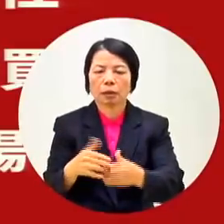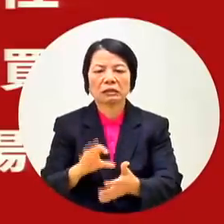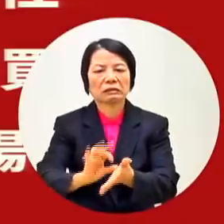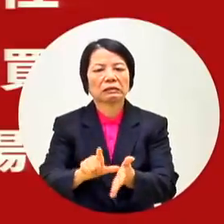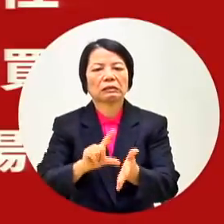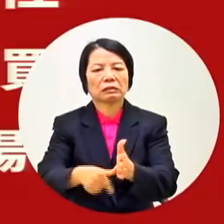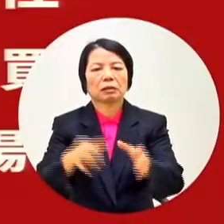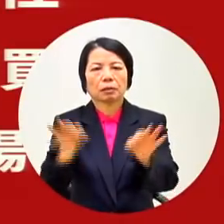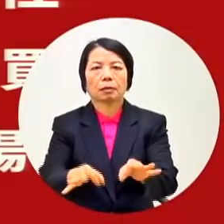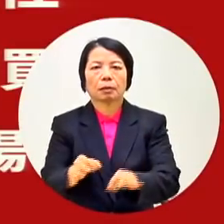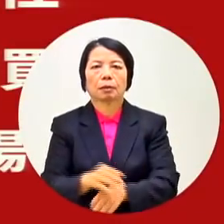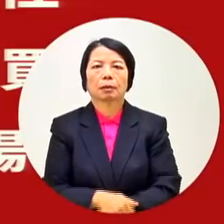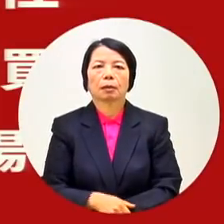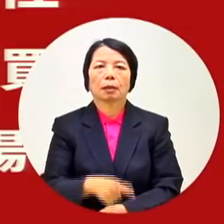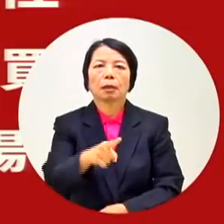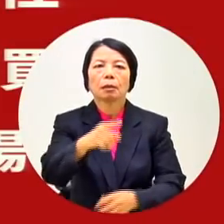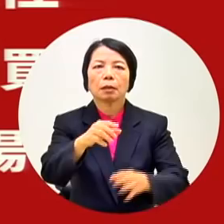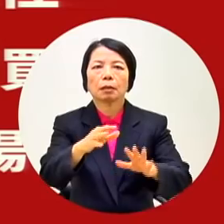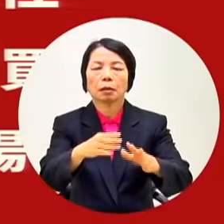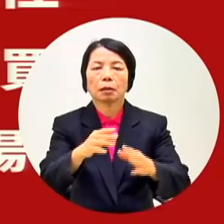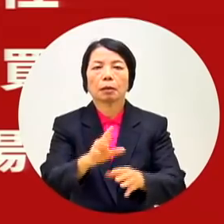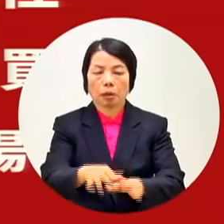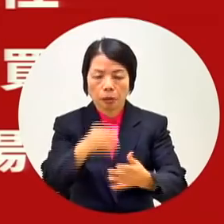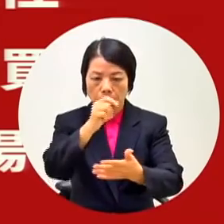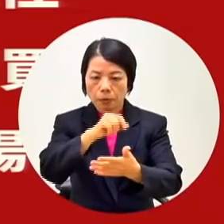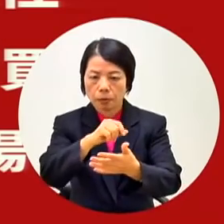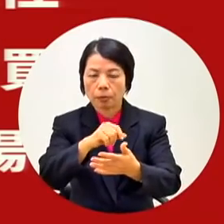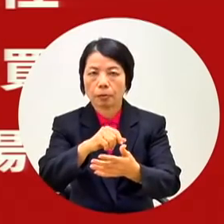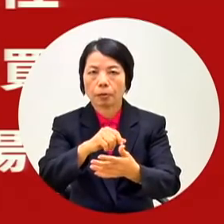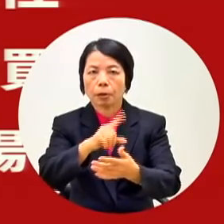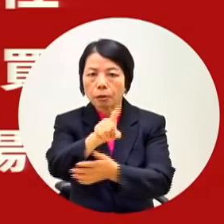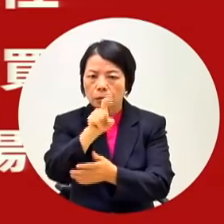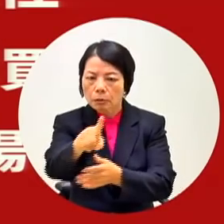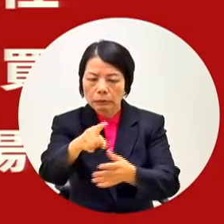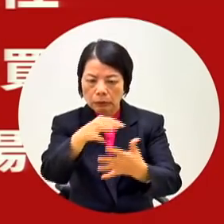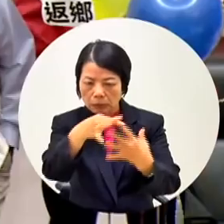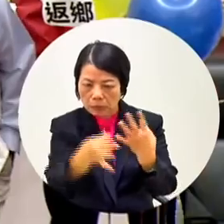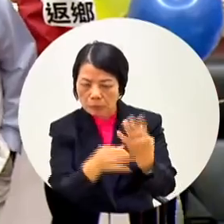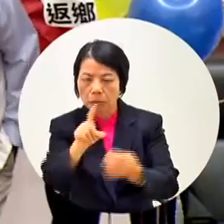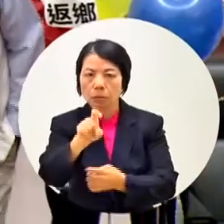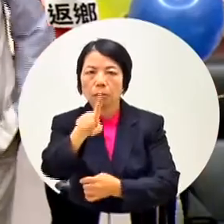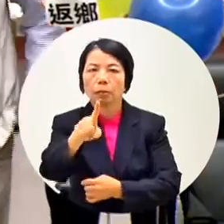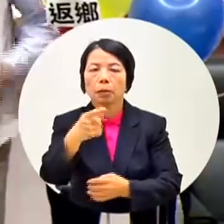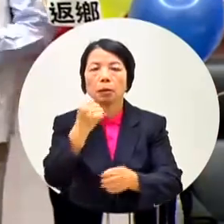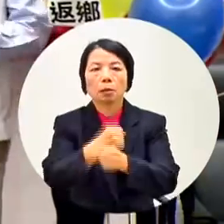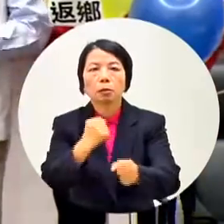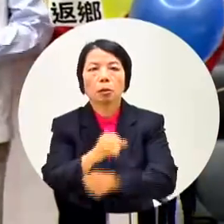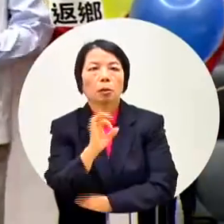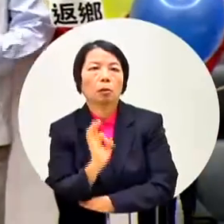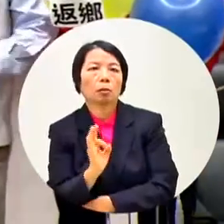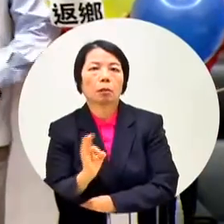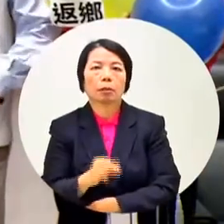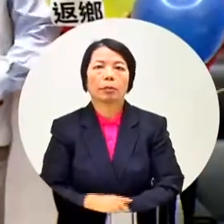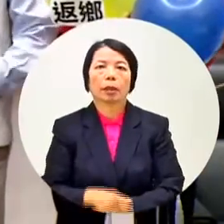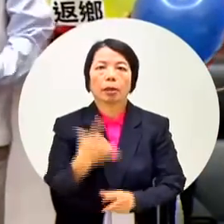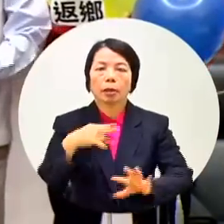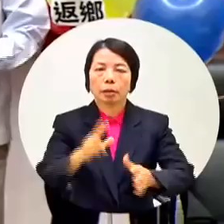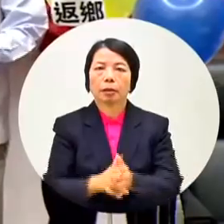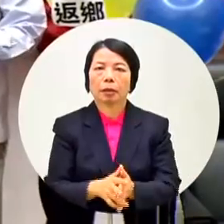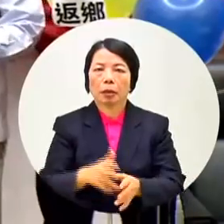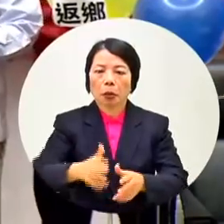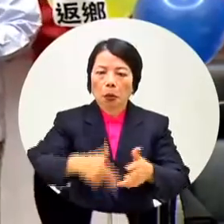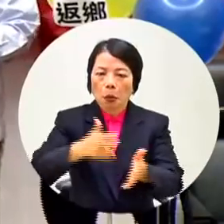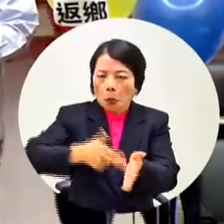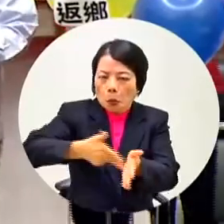你无讲头就做会到哦。你拢做会到，乌石油你也做会到，你嘛拜托你嘛后背点头好唔好？来，你讲一下，